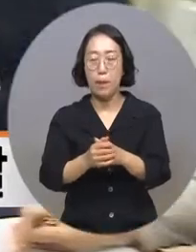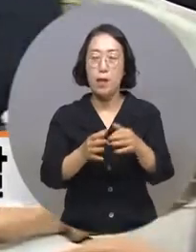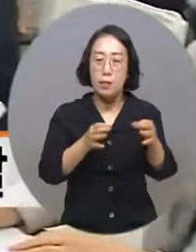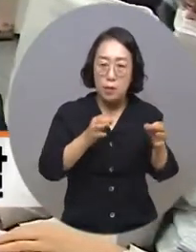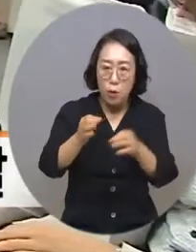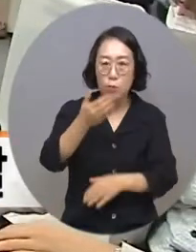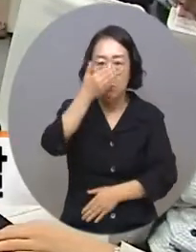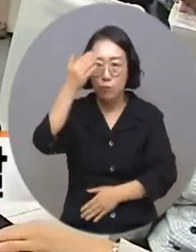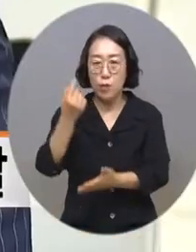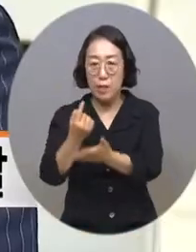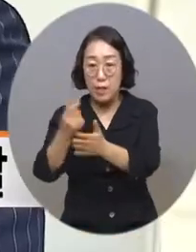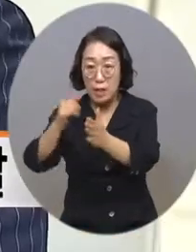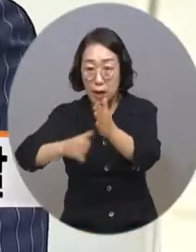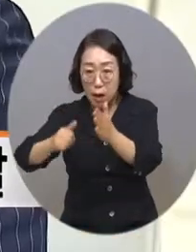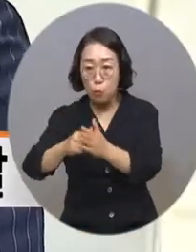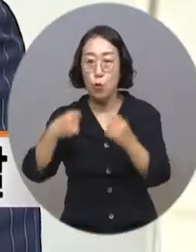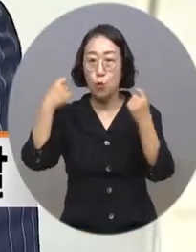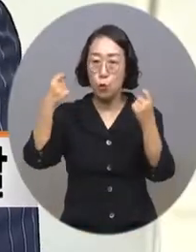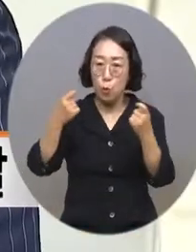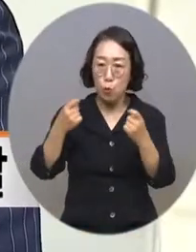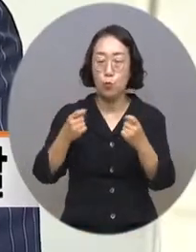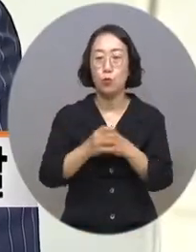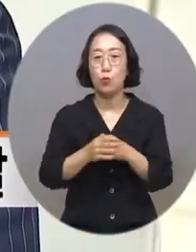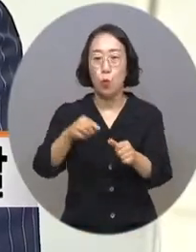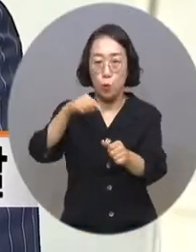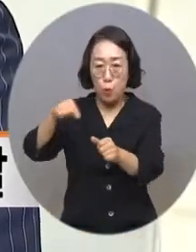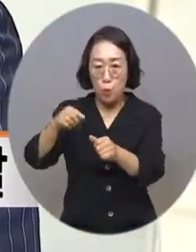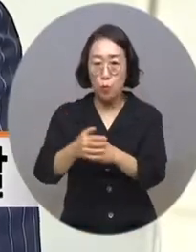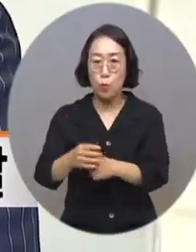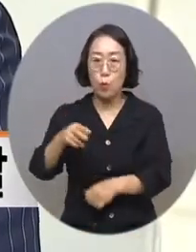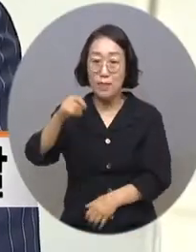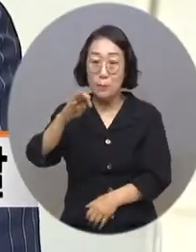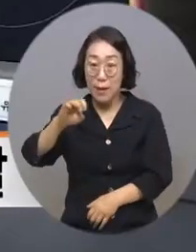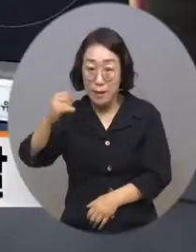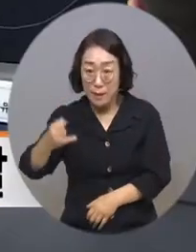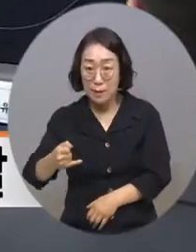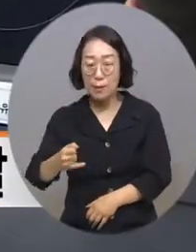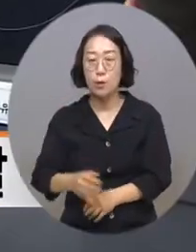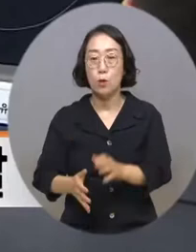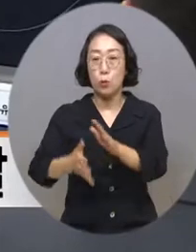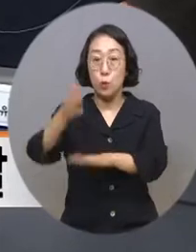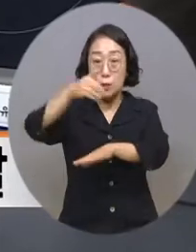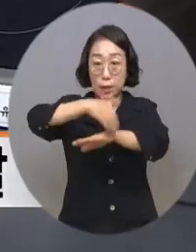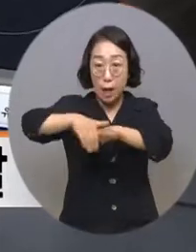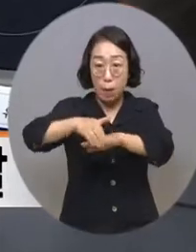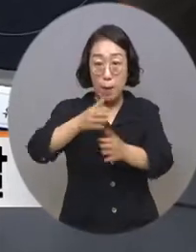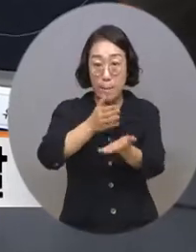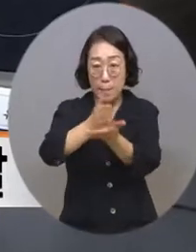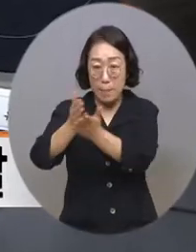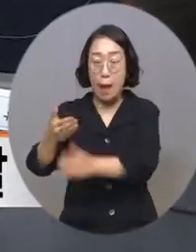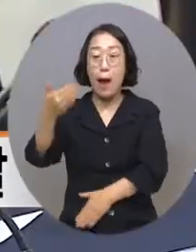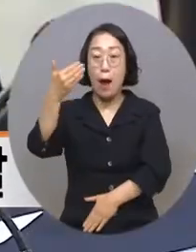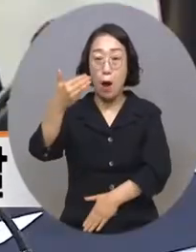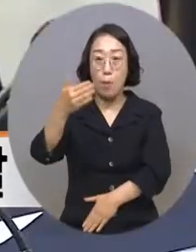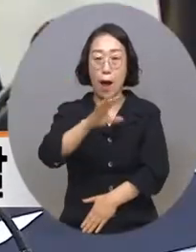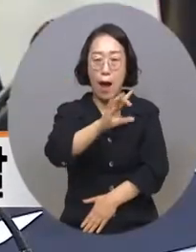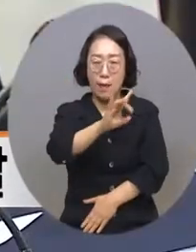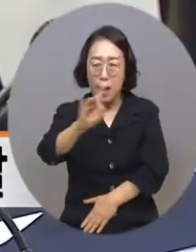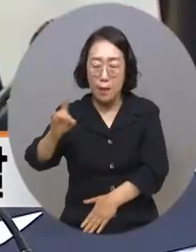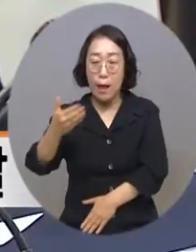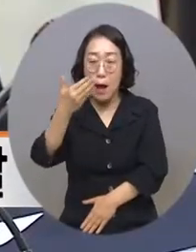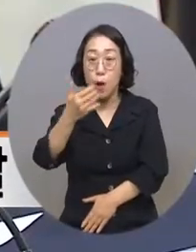일인가 고 교육 관광 도시 안전 스마트 시티 도시계획사업 께 분야에서 각 1명씩 총